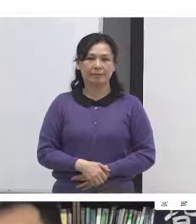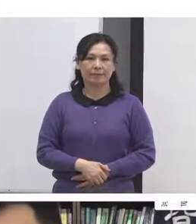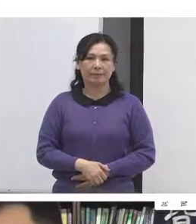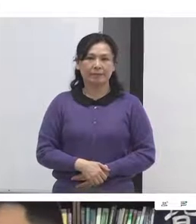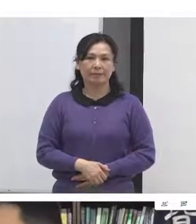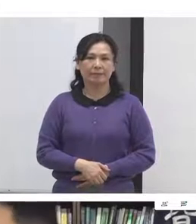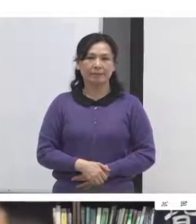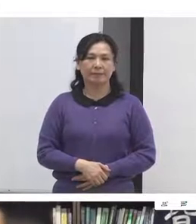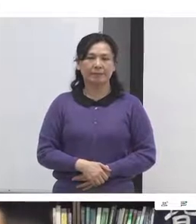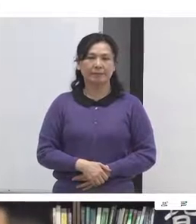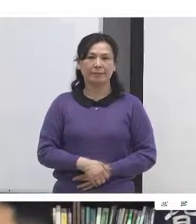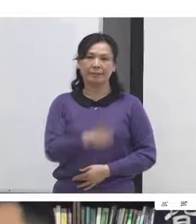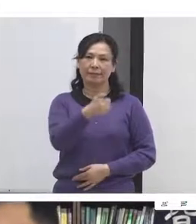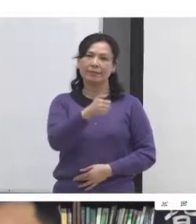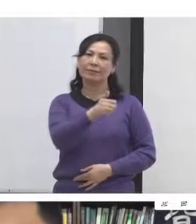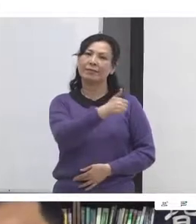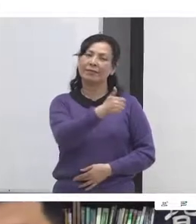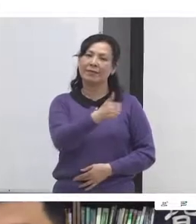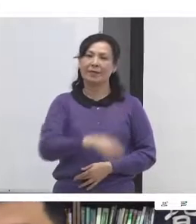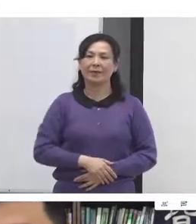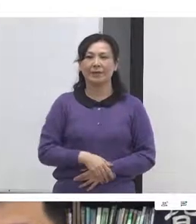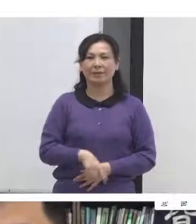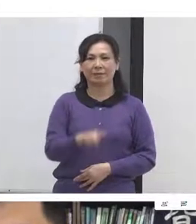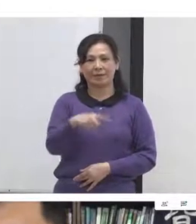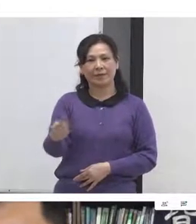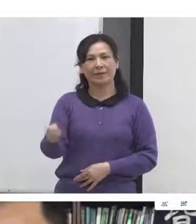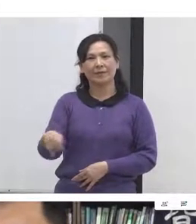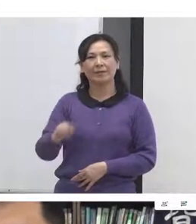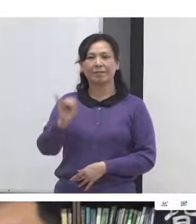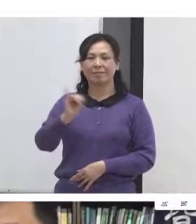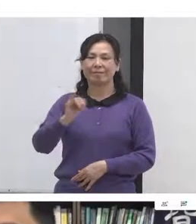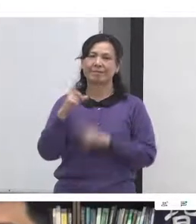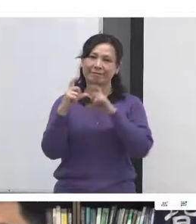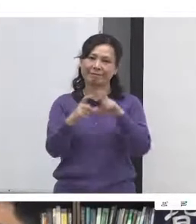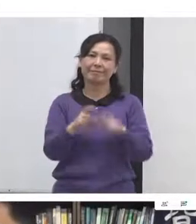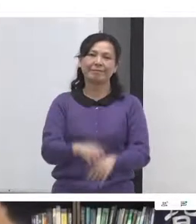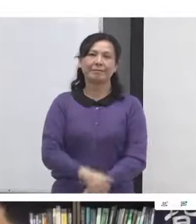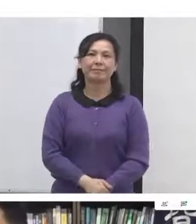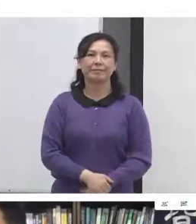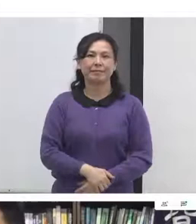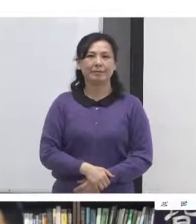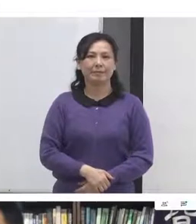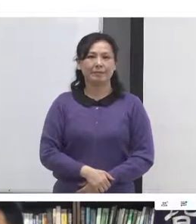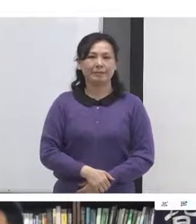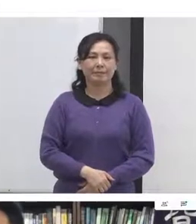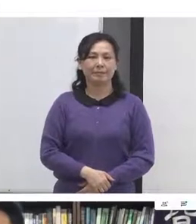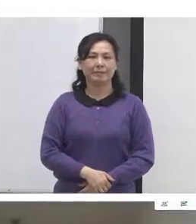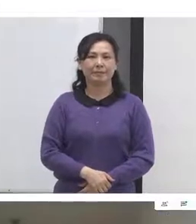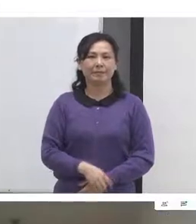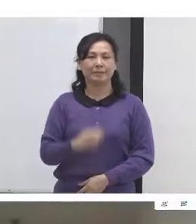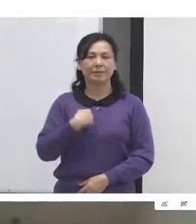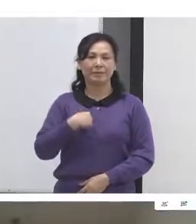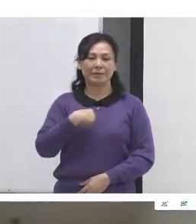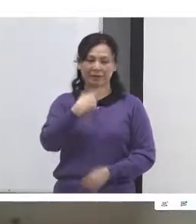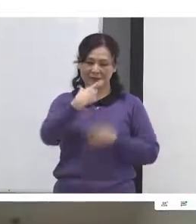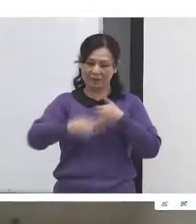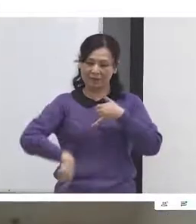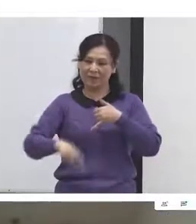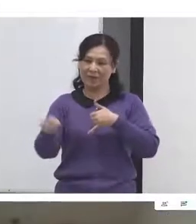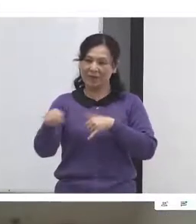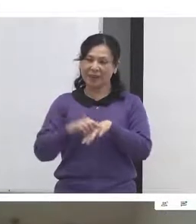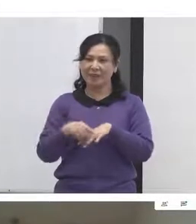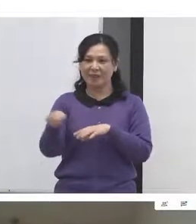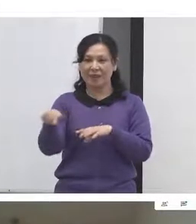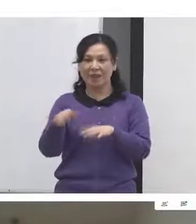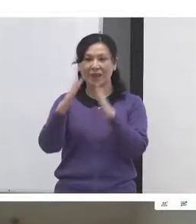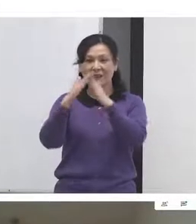谢谢东坡，那有请 Ariel 也帮我们回答一下这个问题。 我本人没有看过资讯仪表